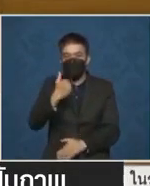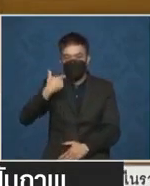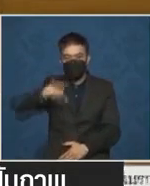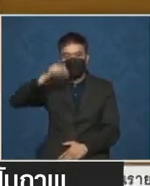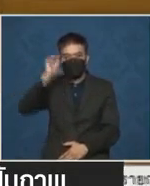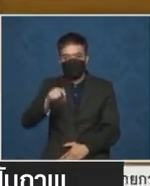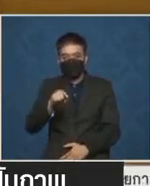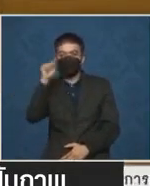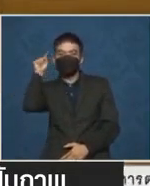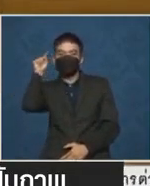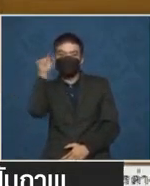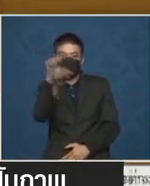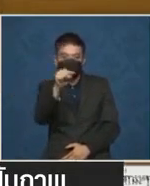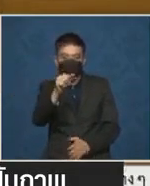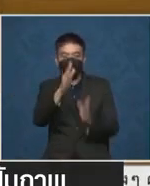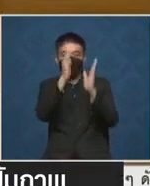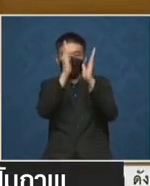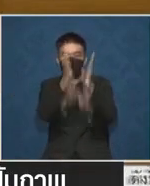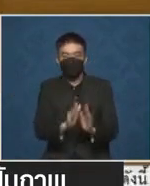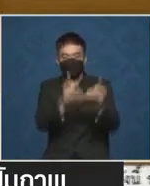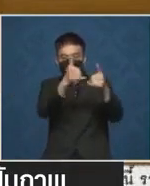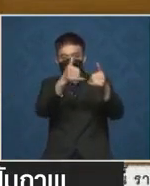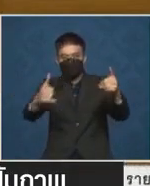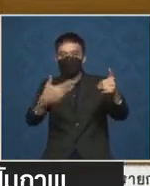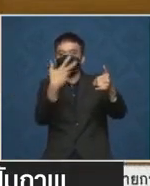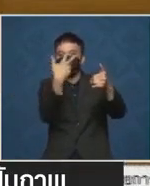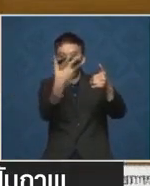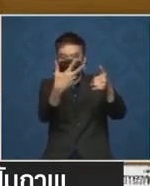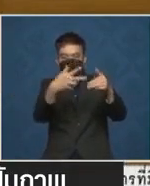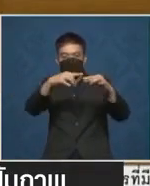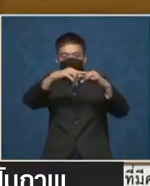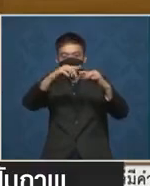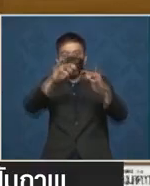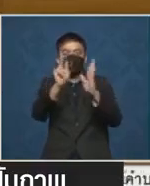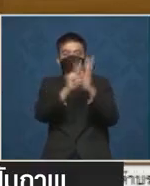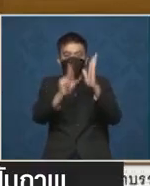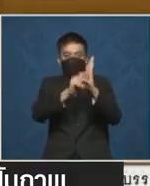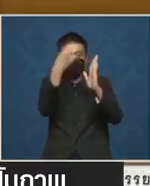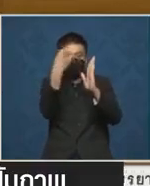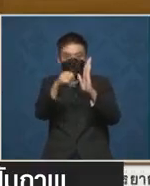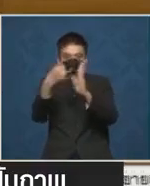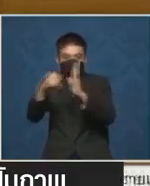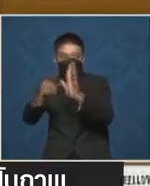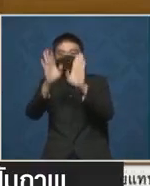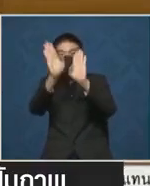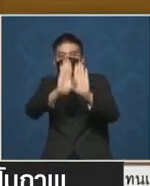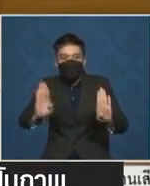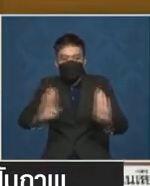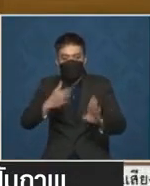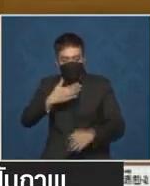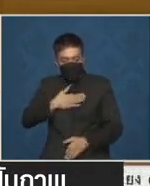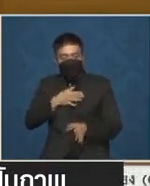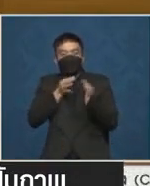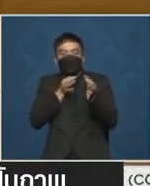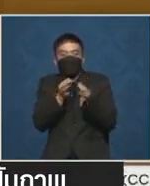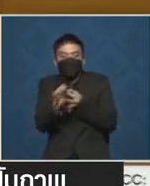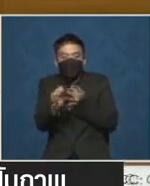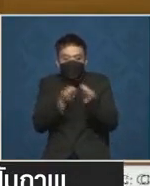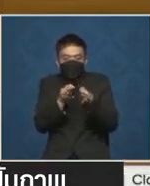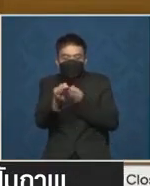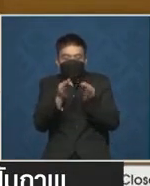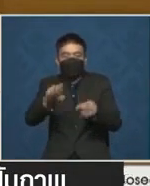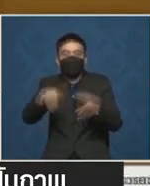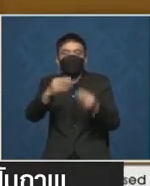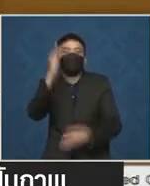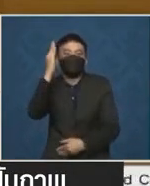ลยโดยกลุ่มที่สนับสนุนม็อบด้วยแล้วบางกลุ่มเนี่ยก็สนับสนุนการแก้มาตรา112ด้วยนะฮะโอ้เมื่อวานนี้นี่เป็น